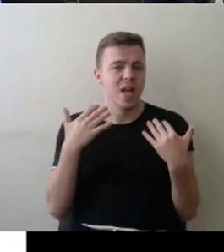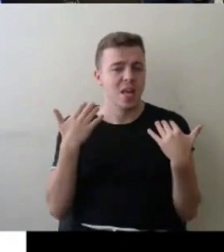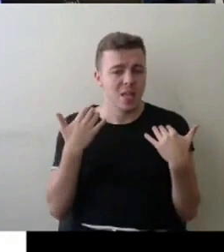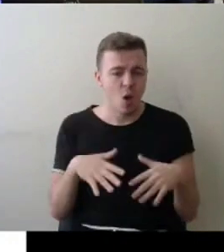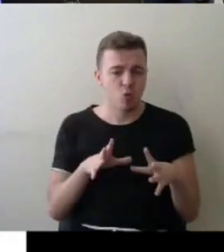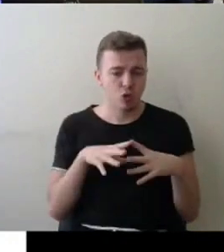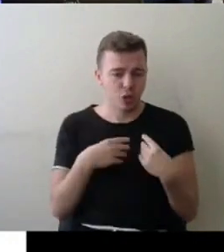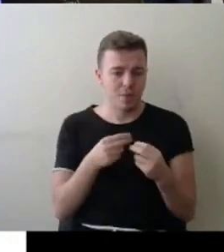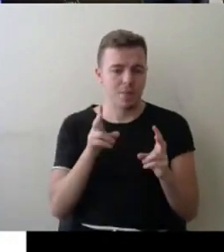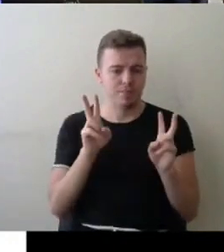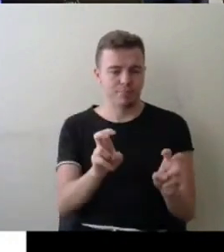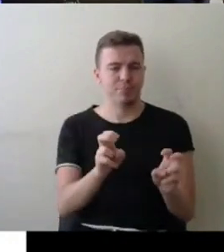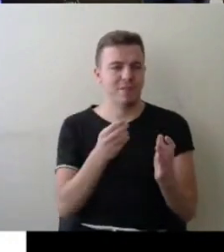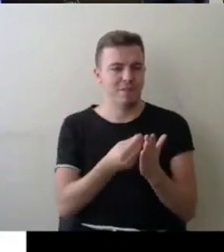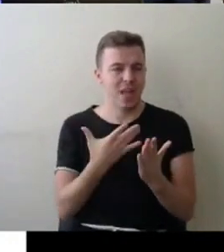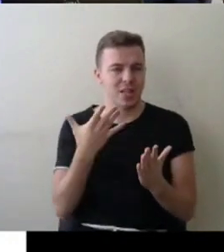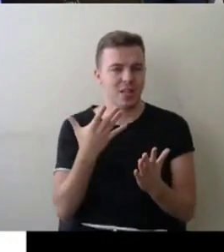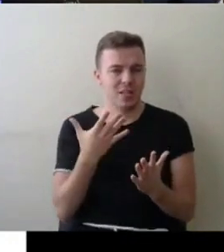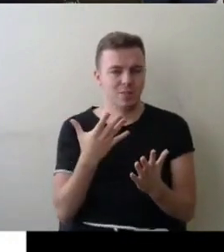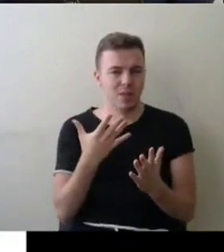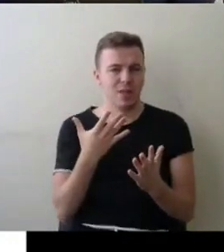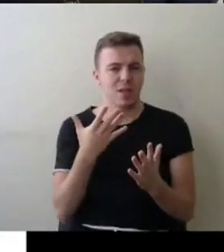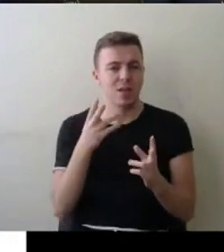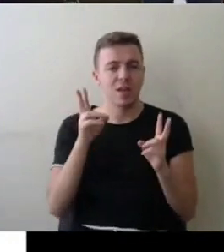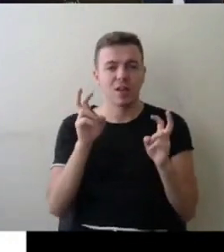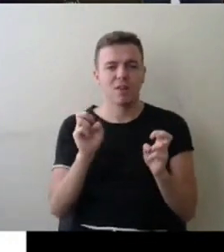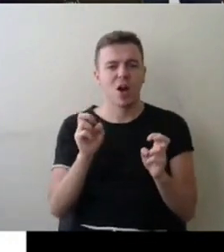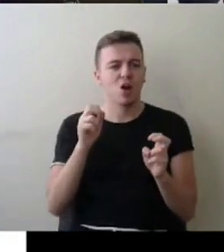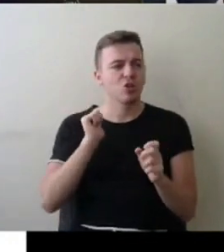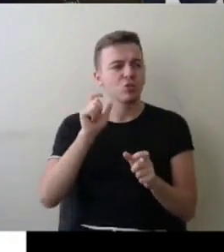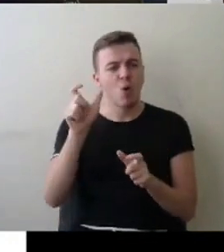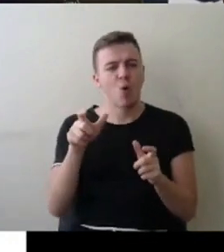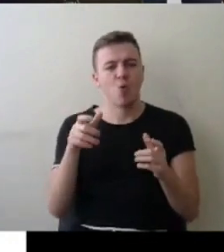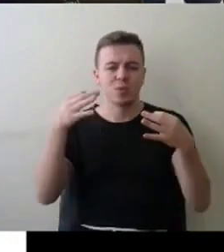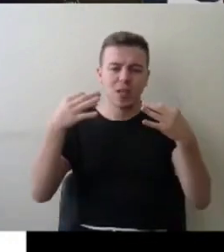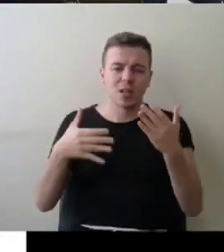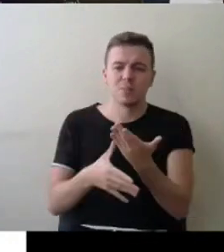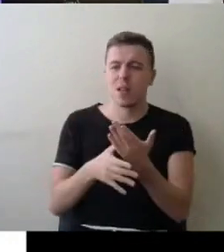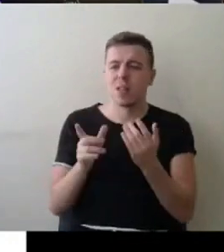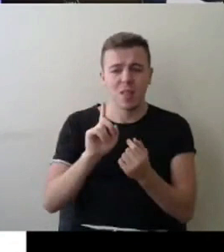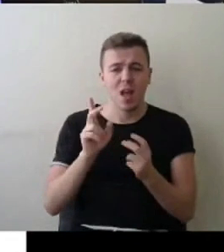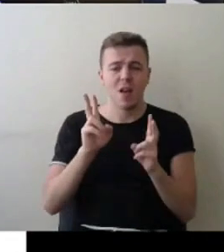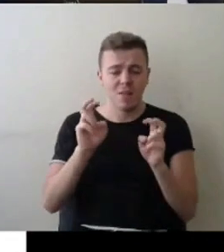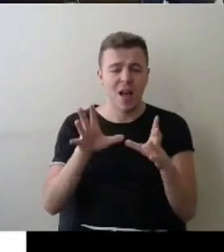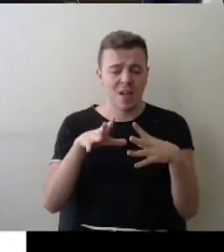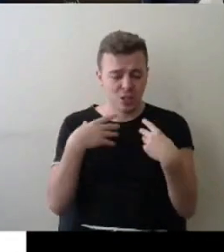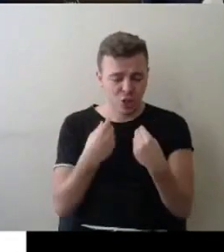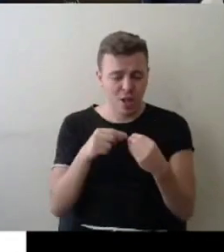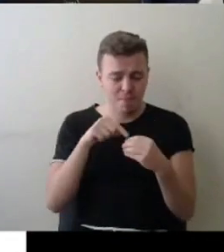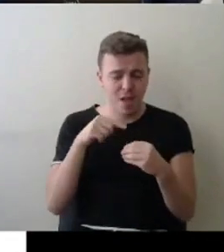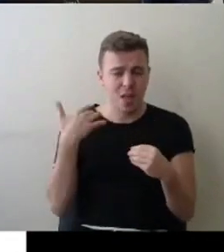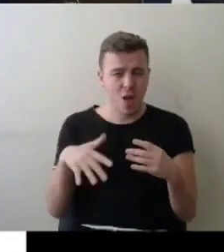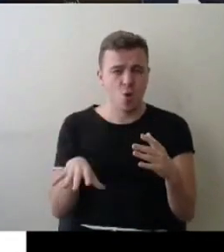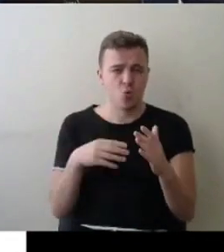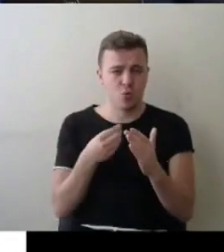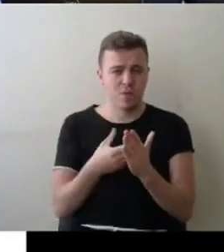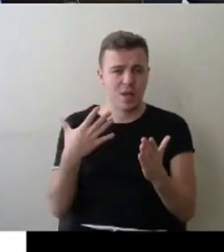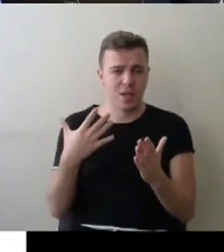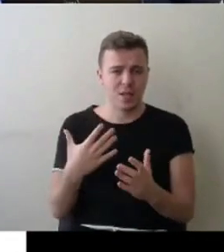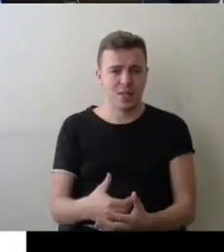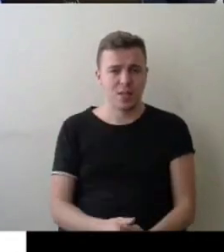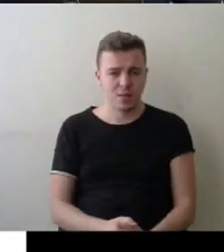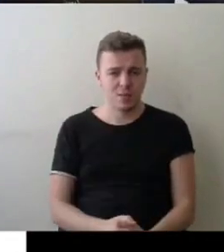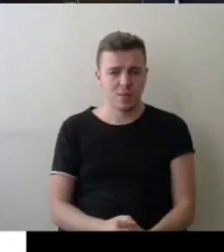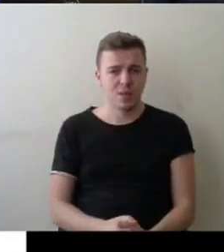kad jinai užtikrina, kad jin padeda žmogaus teisėm. Jin pati, kaip lastelė, jin pati yra vertybė. Ne? Bet iš